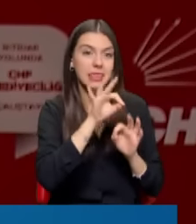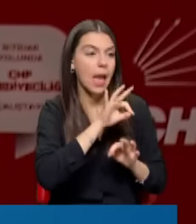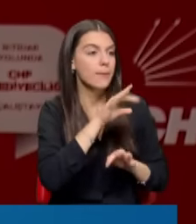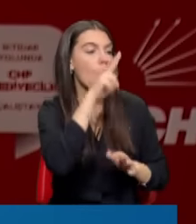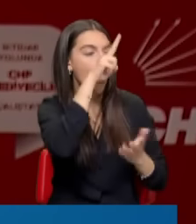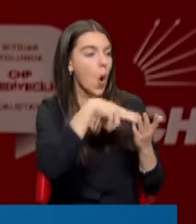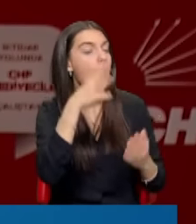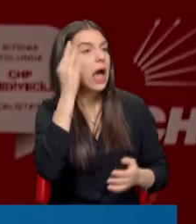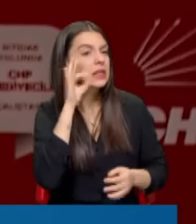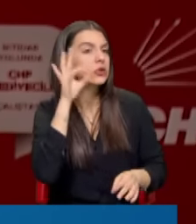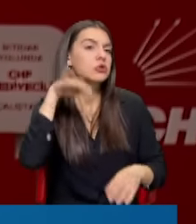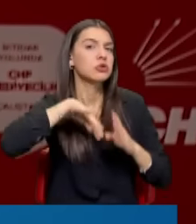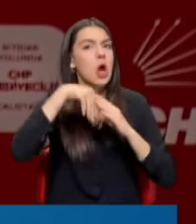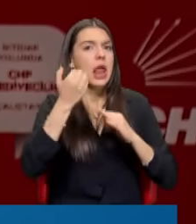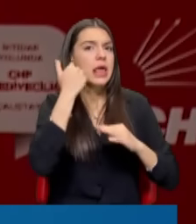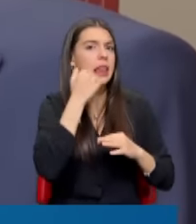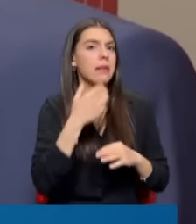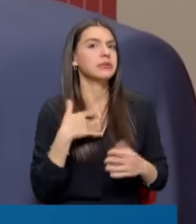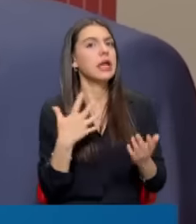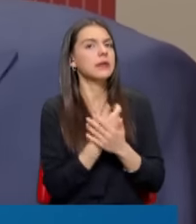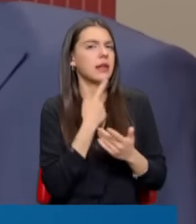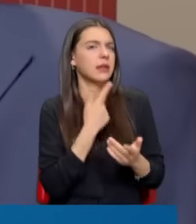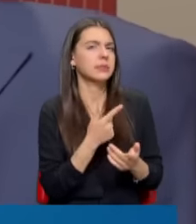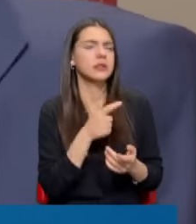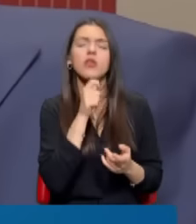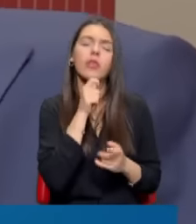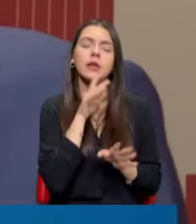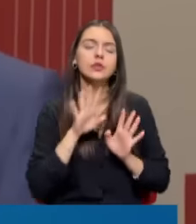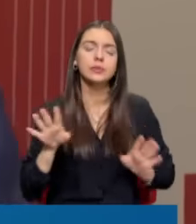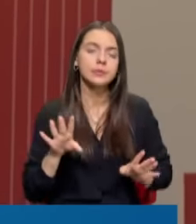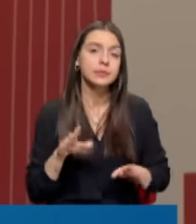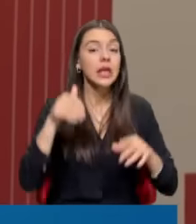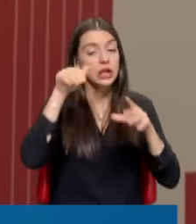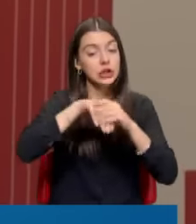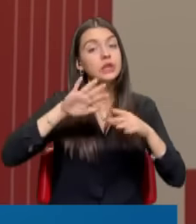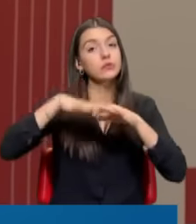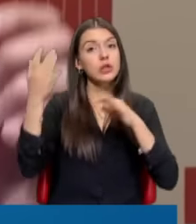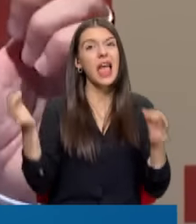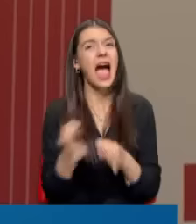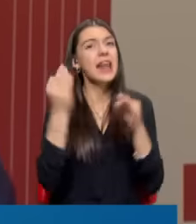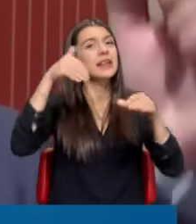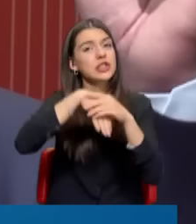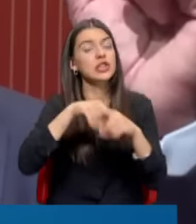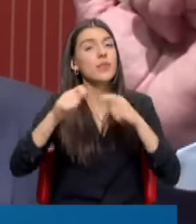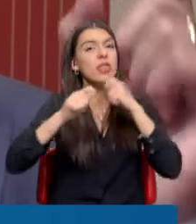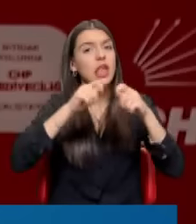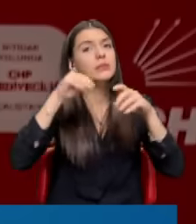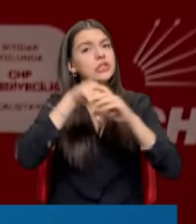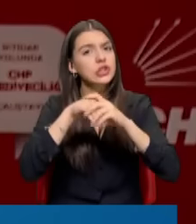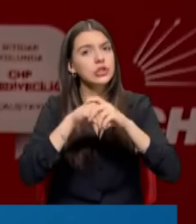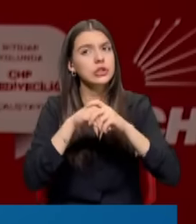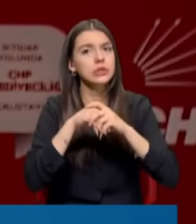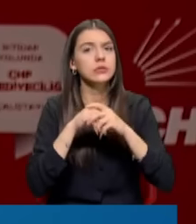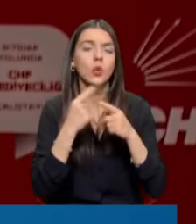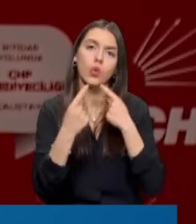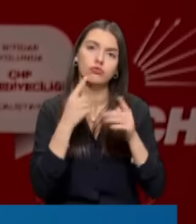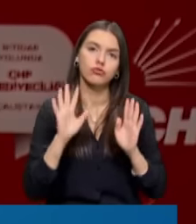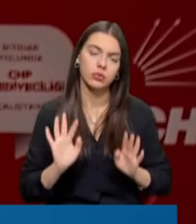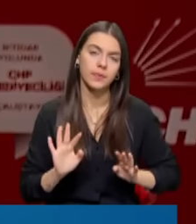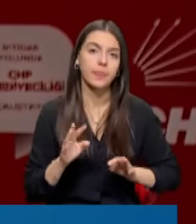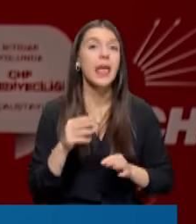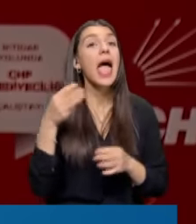okuması tam olarak da buna işarettir. Seçim sonrası başlayan erken seçim tartışmaları içinse net konuştu. Erken seçim